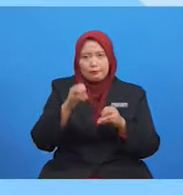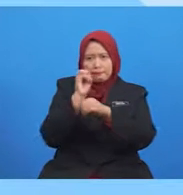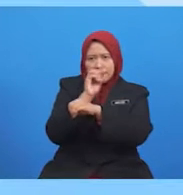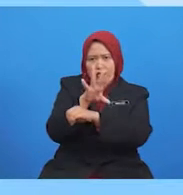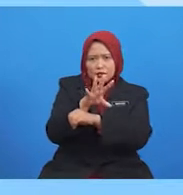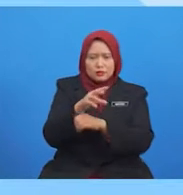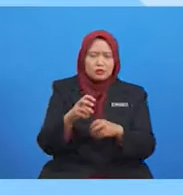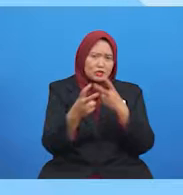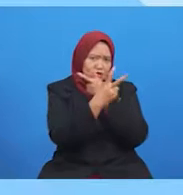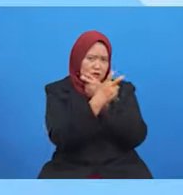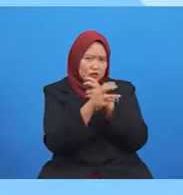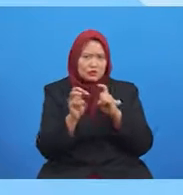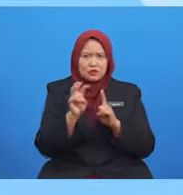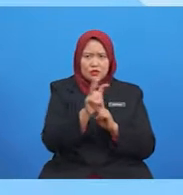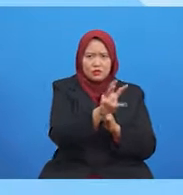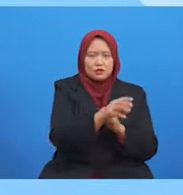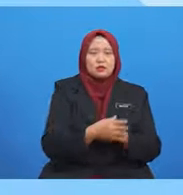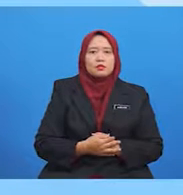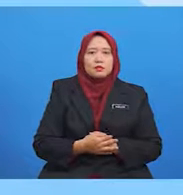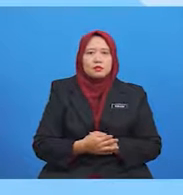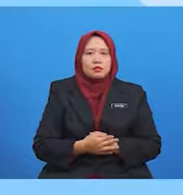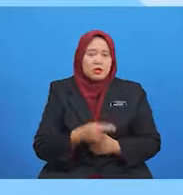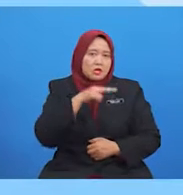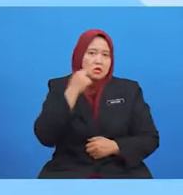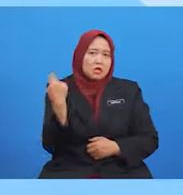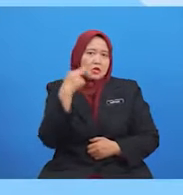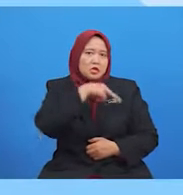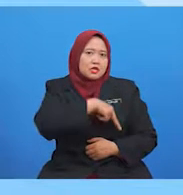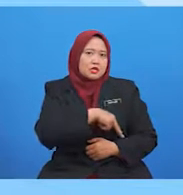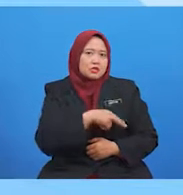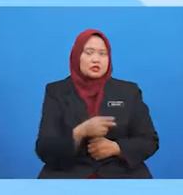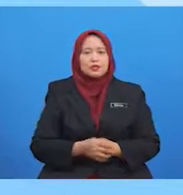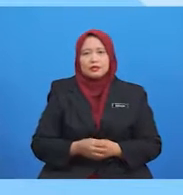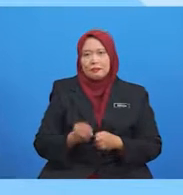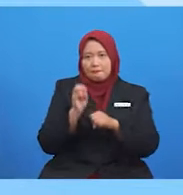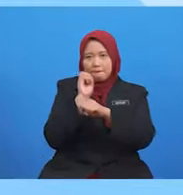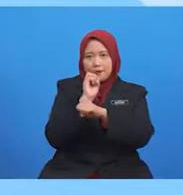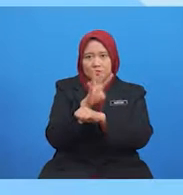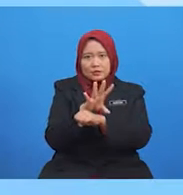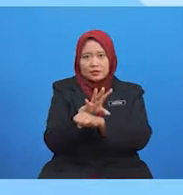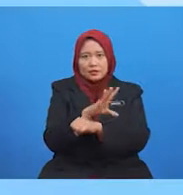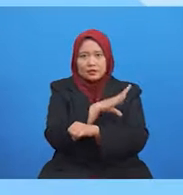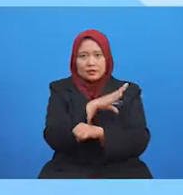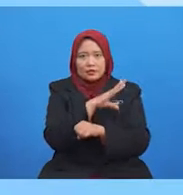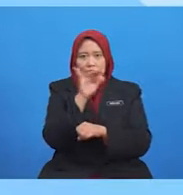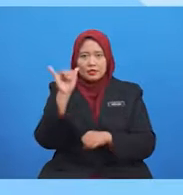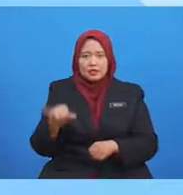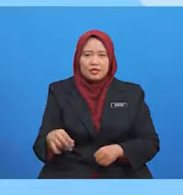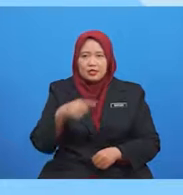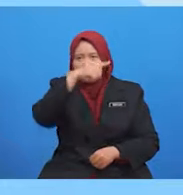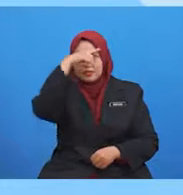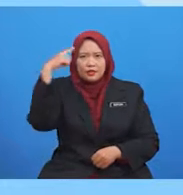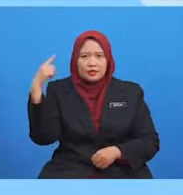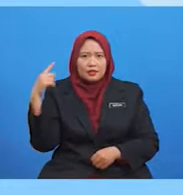D. Menghasilkan pancaran yang menghitamkan plat fotografi.